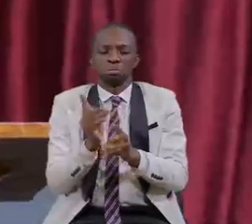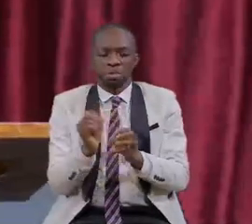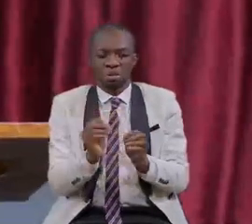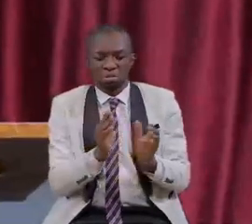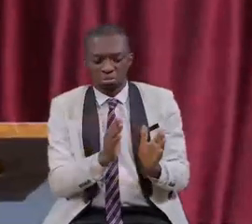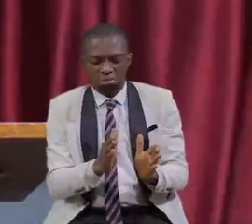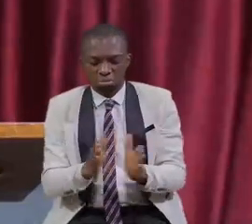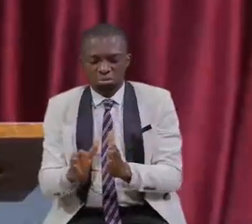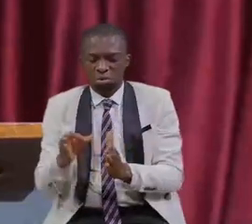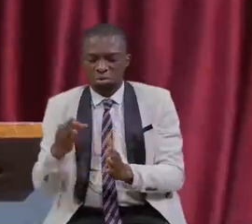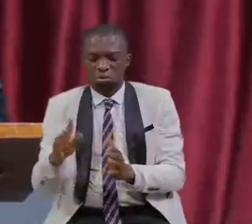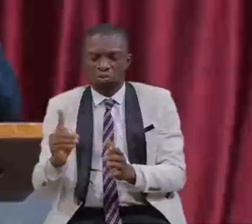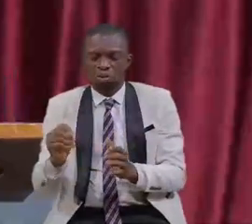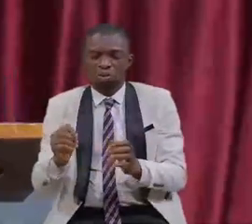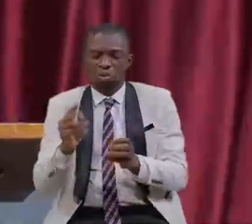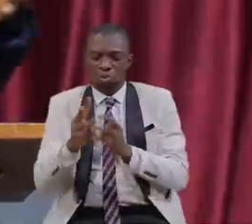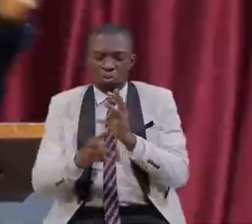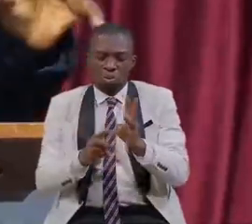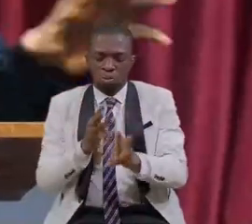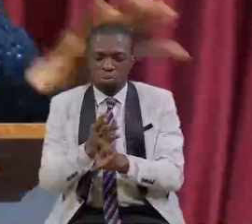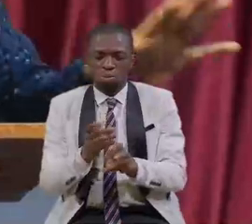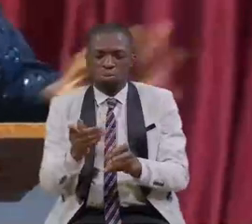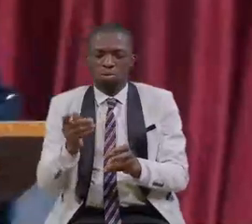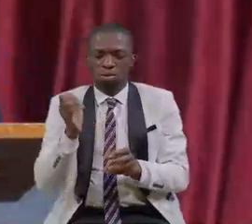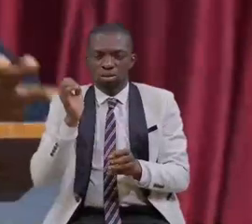On peut voir le contrôle.